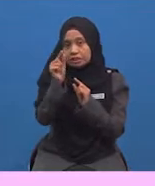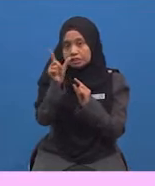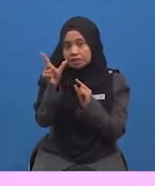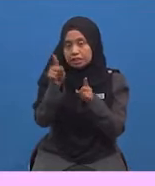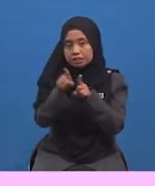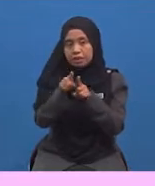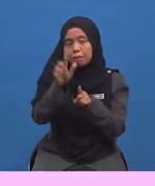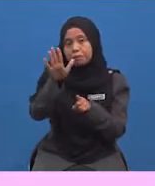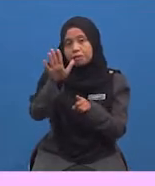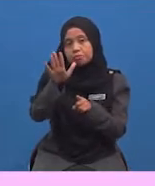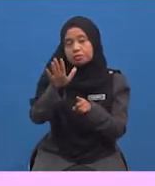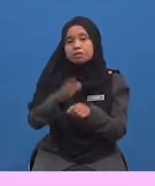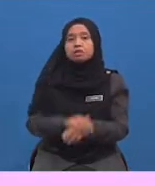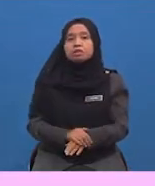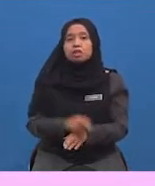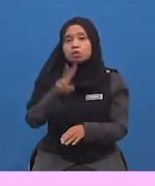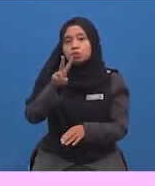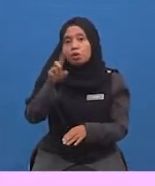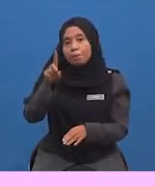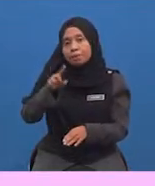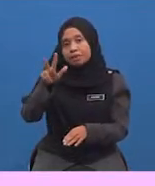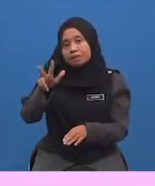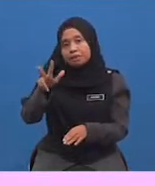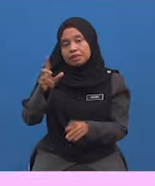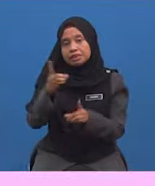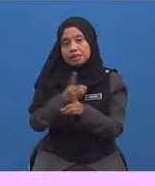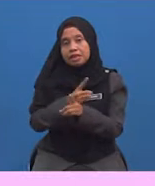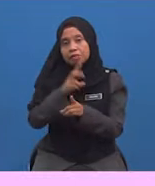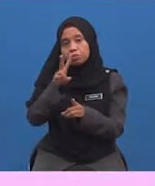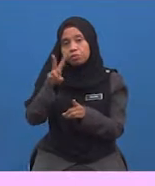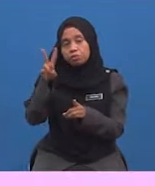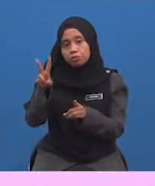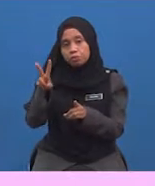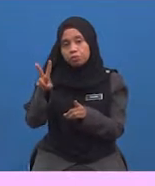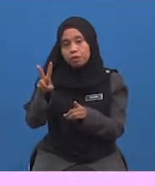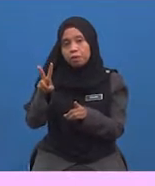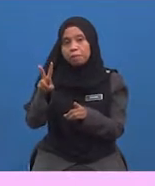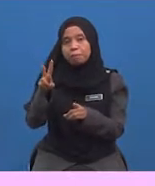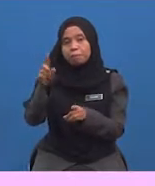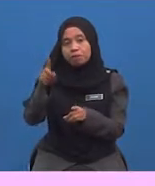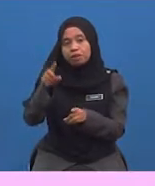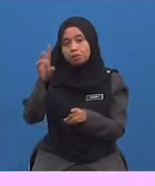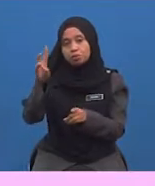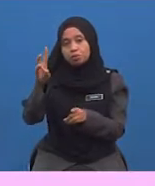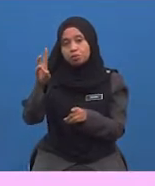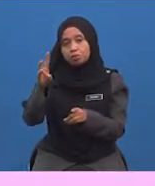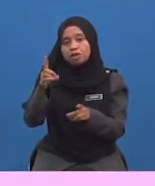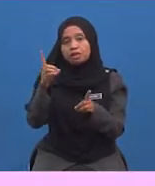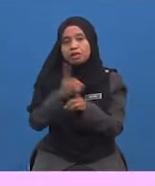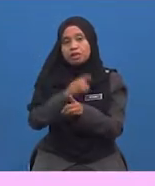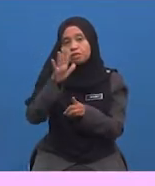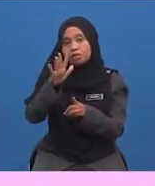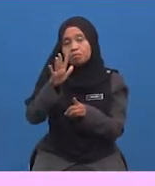5, iaitu 2/3 darab 22/7 darab 5 kuasa